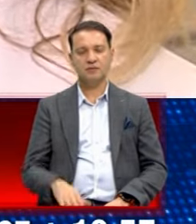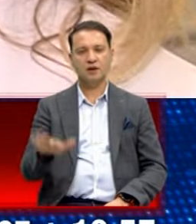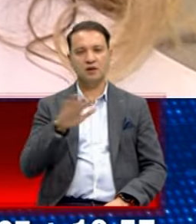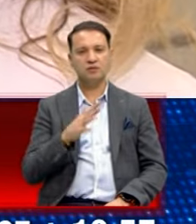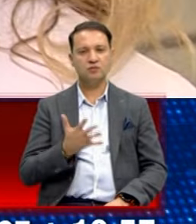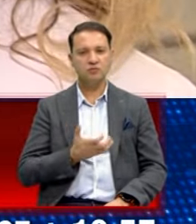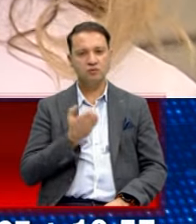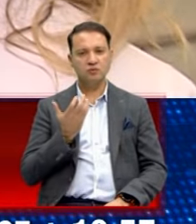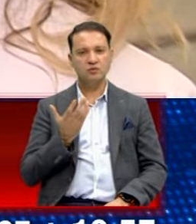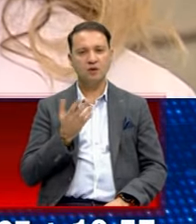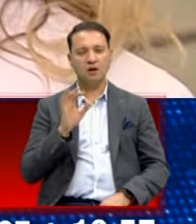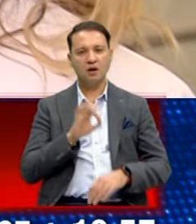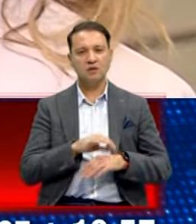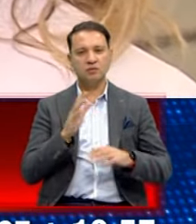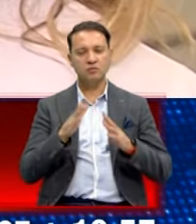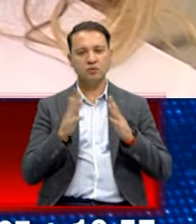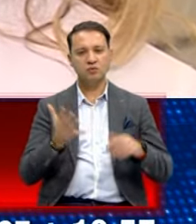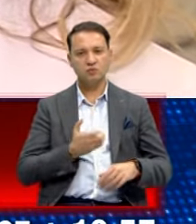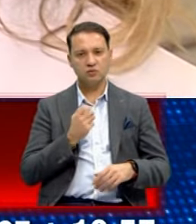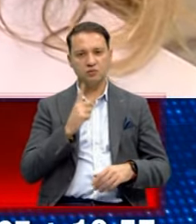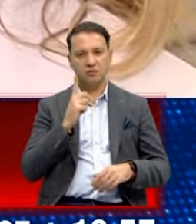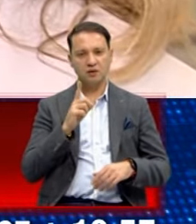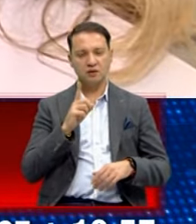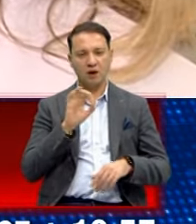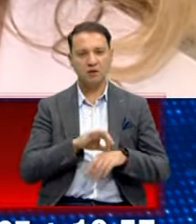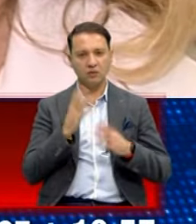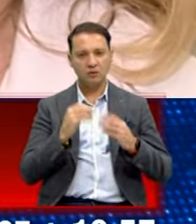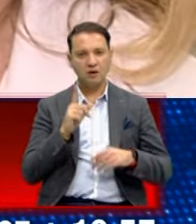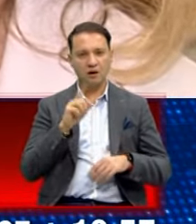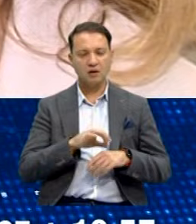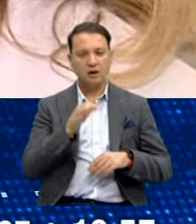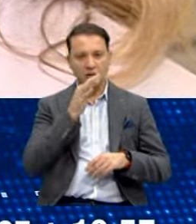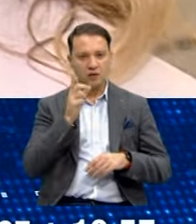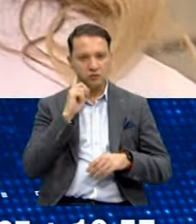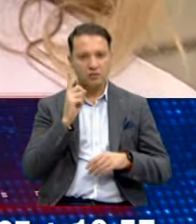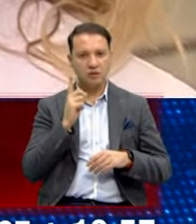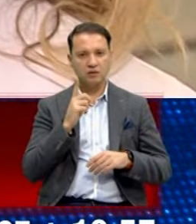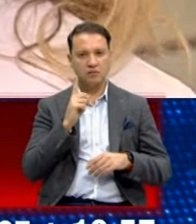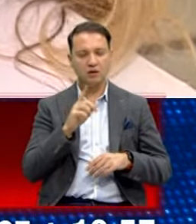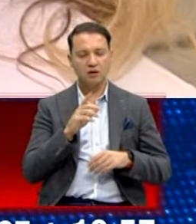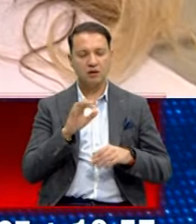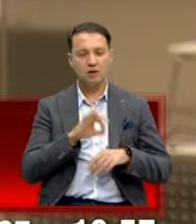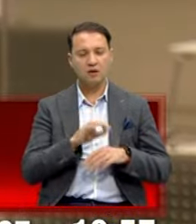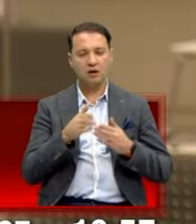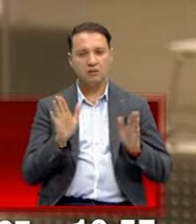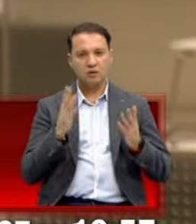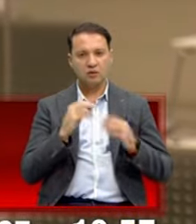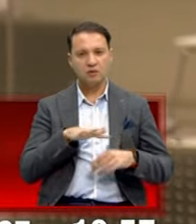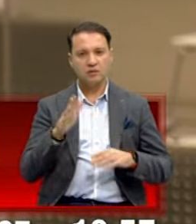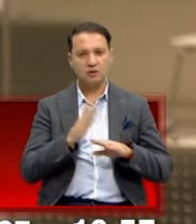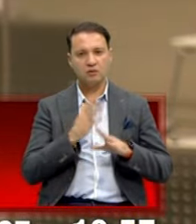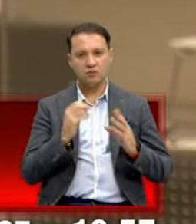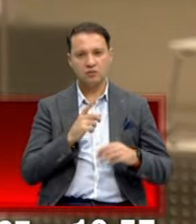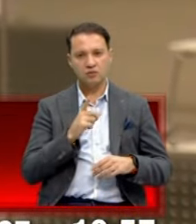türlü üzüntü, ani ve büyük üzüntü, birden olan, birden ani bir haber almak, birden ayrılmış olmak, hepsi buna